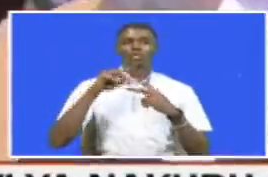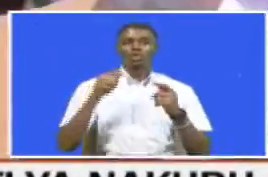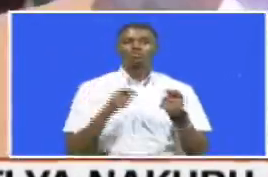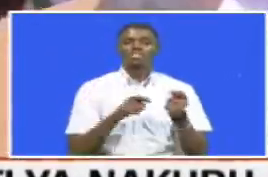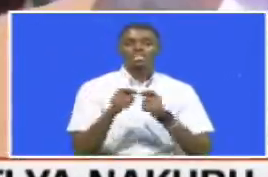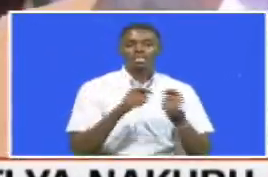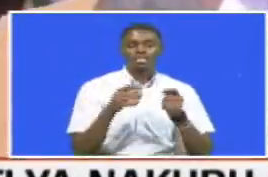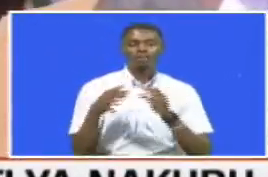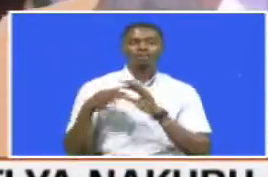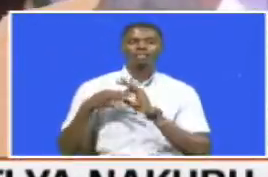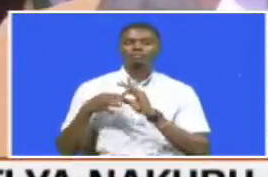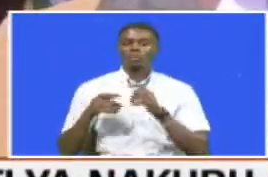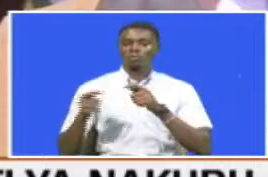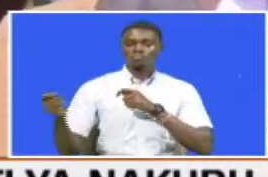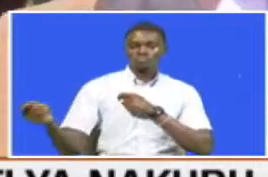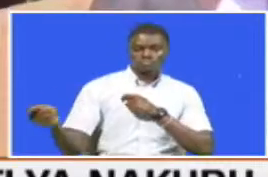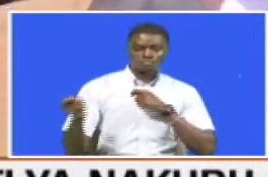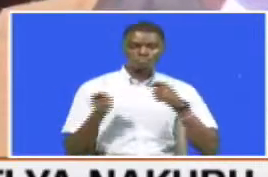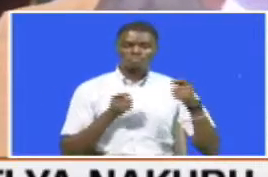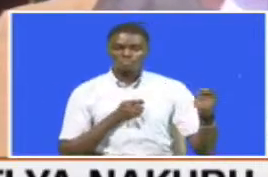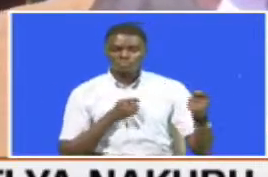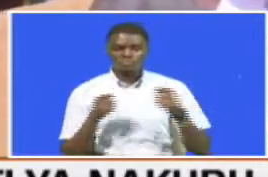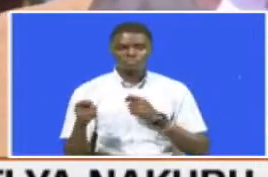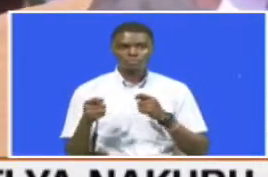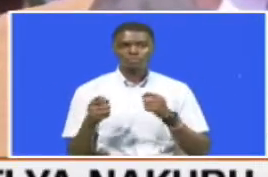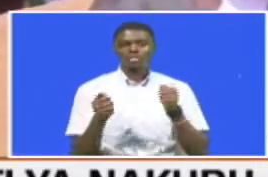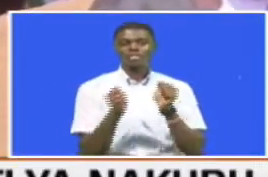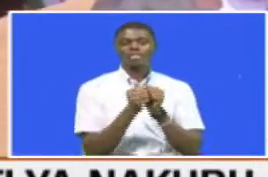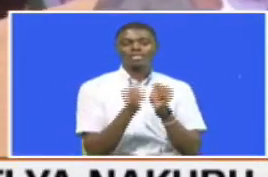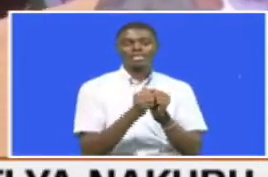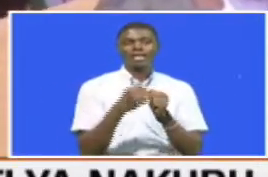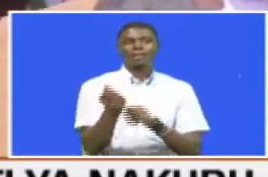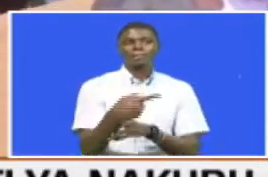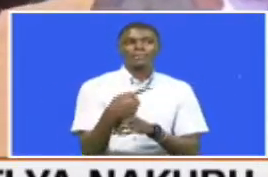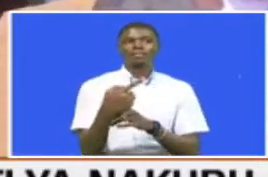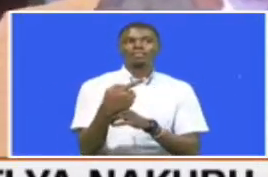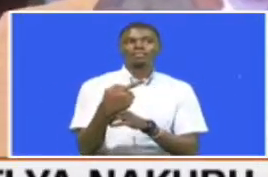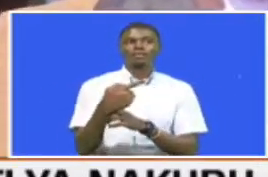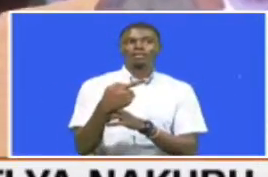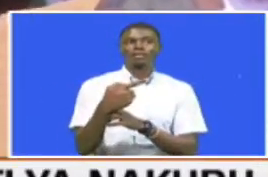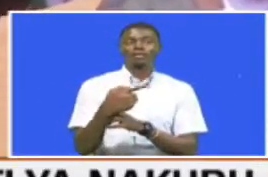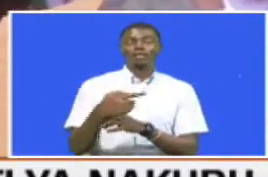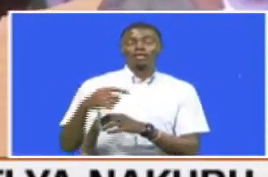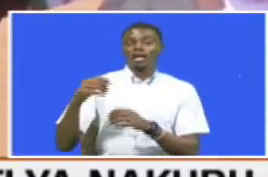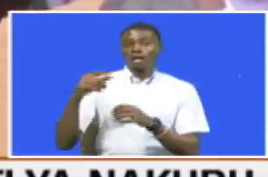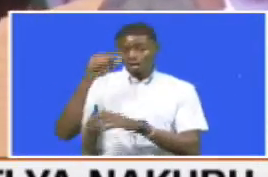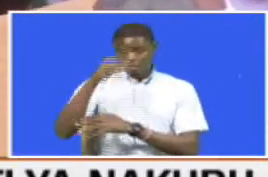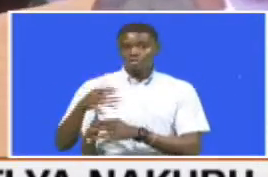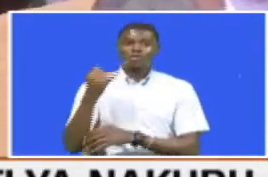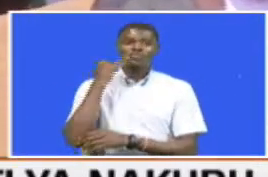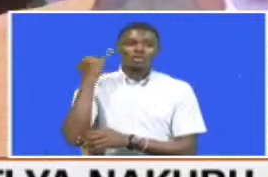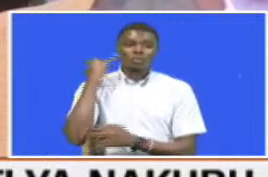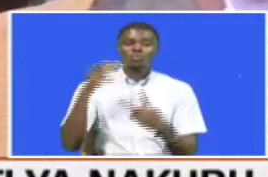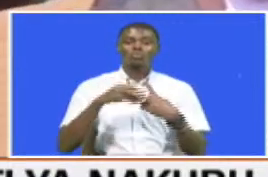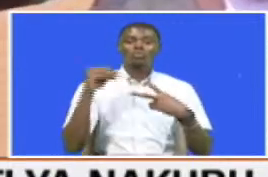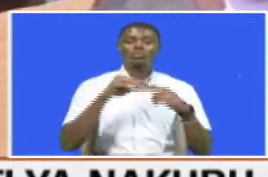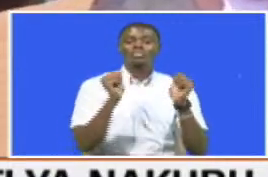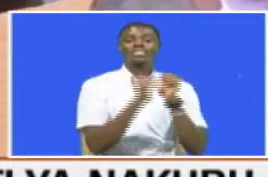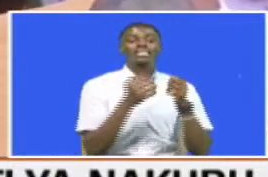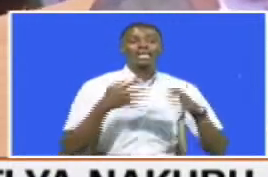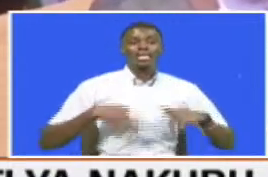culture and... Vuta ni kuvute iliyoanza mwezi Oktoba baada ya gavana wa Nakuru Susan Kihika kuwateua watu